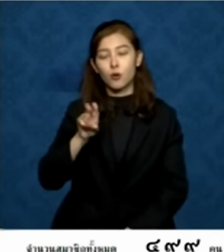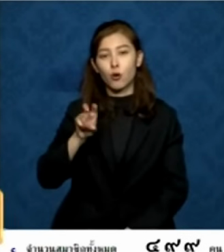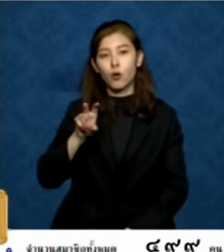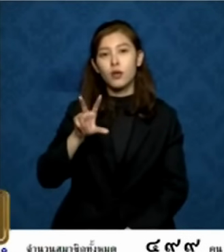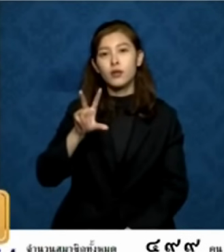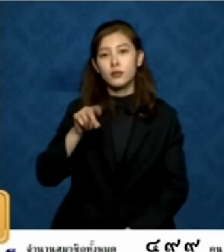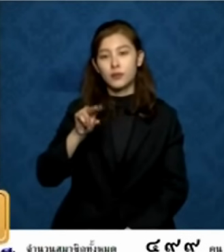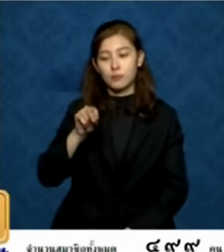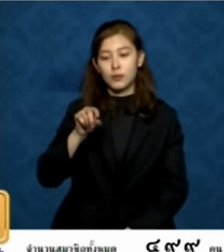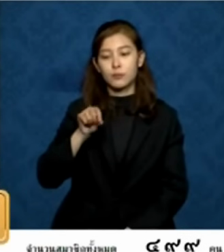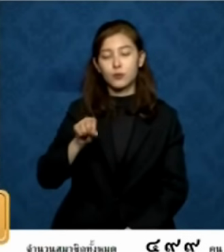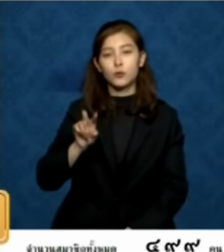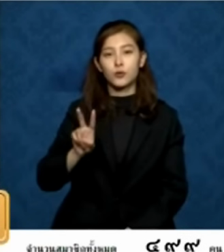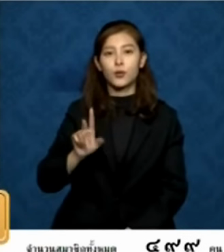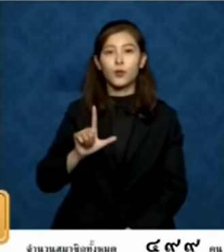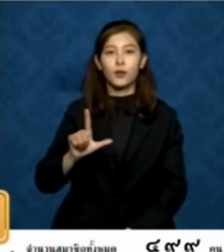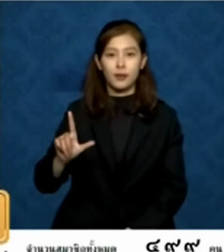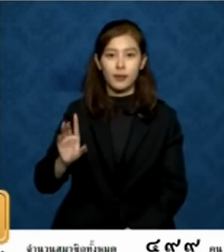7,230.2 ล้านบาท